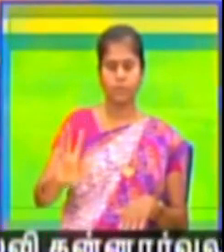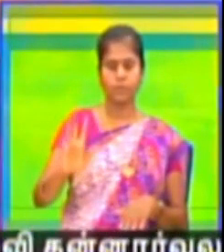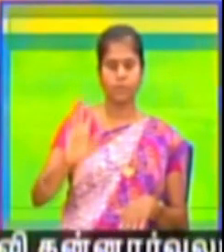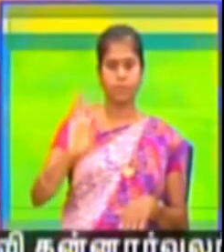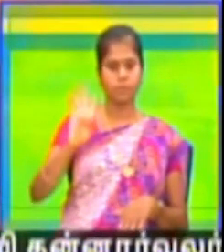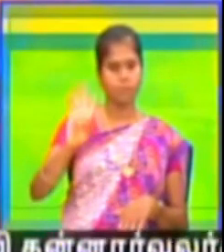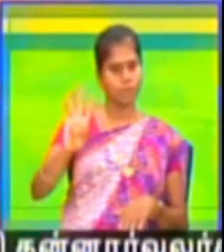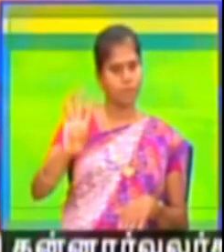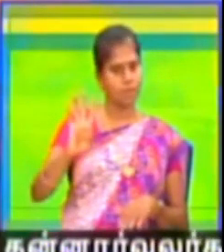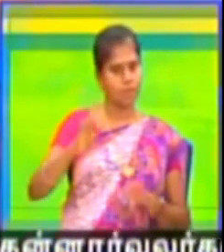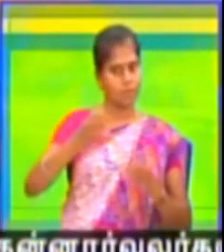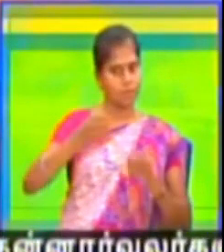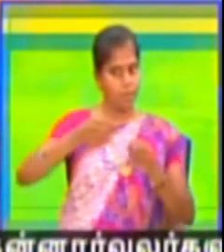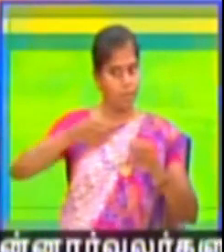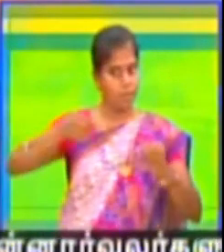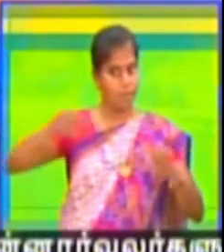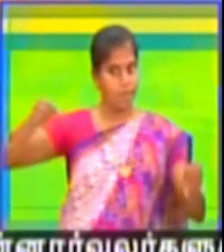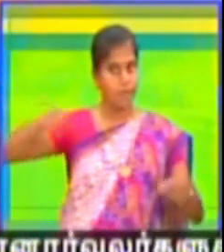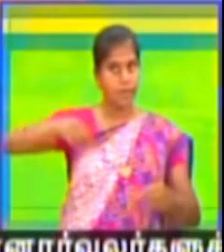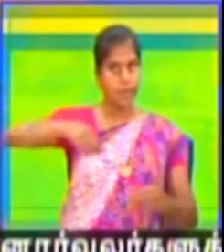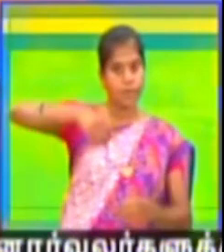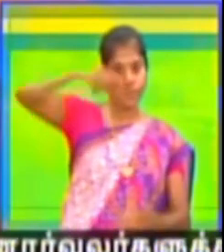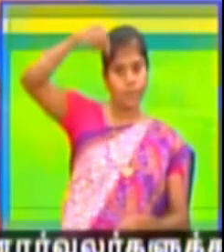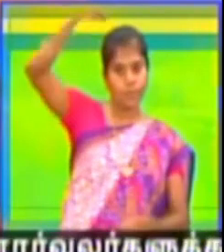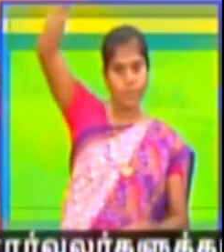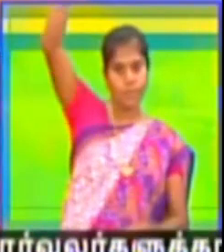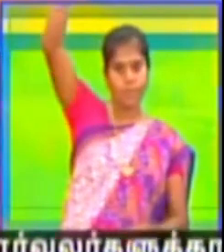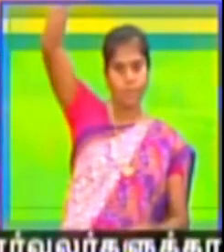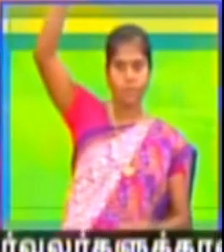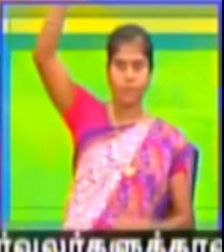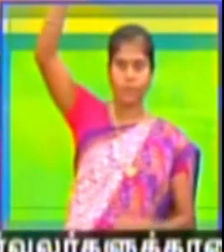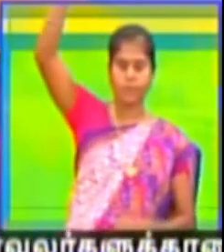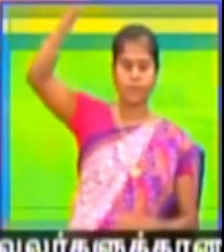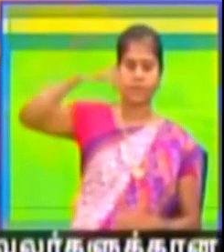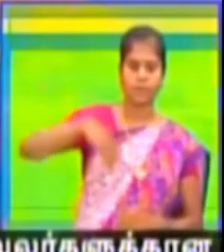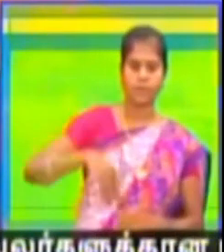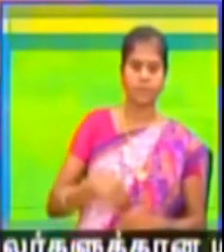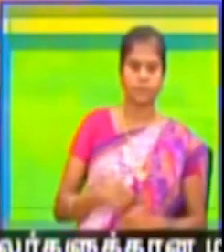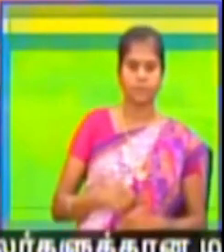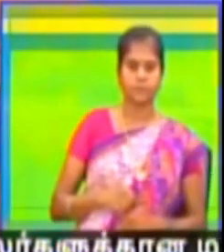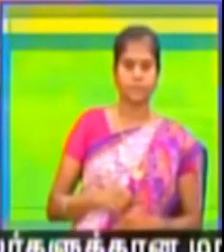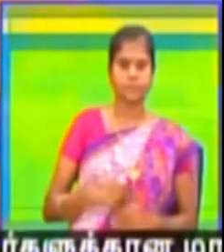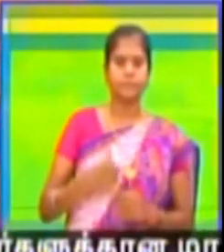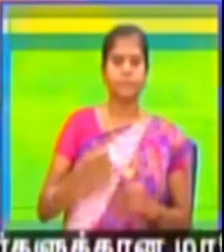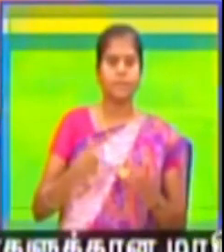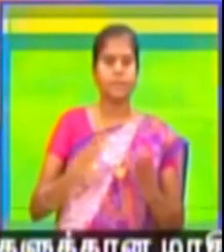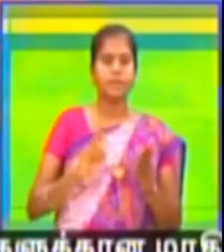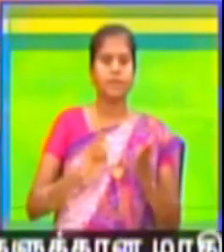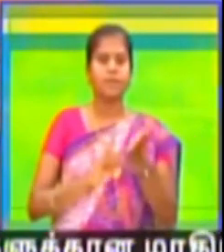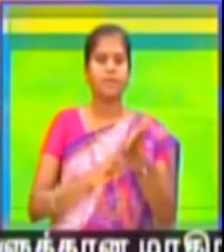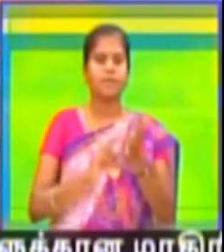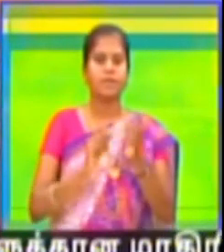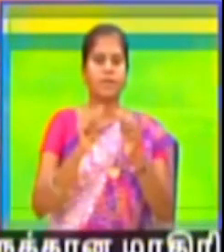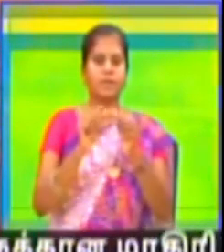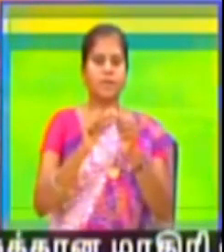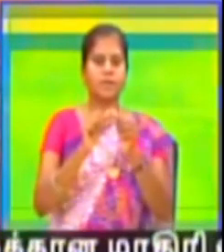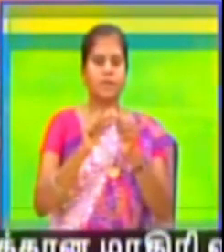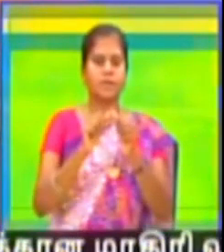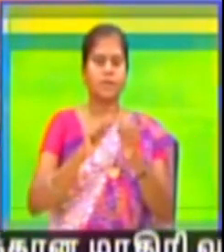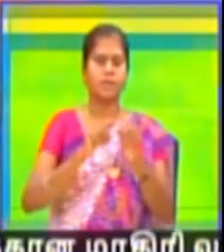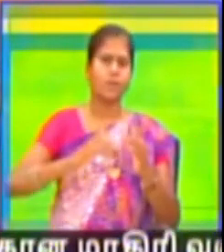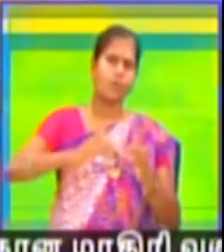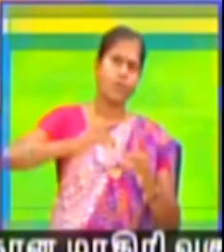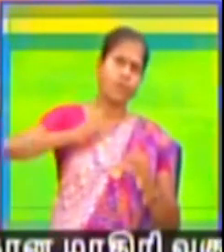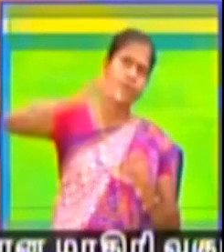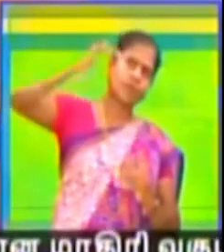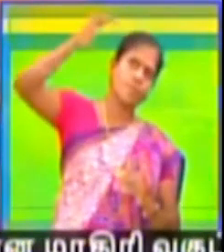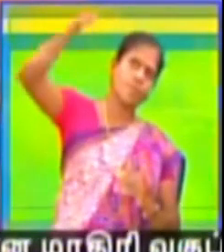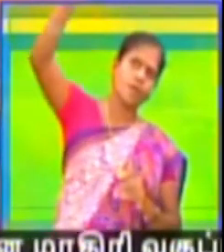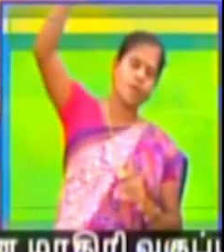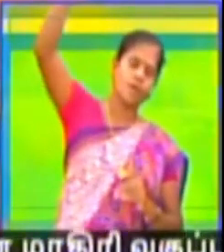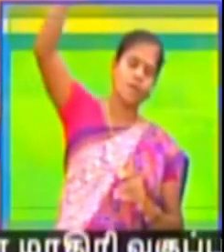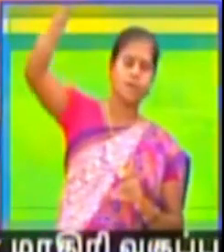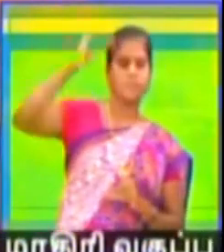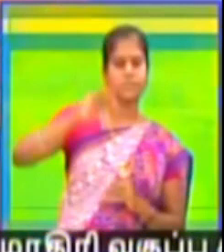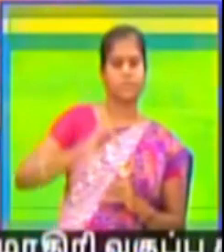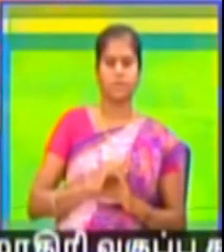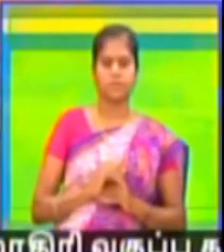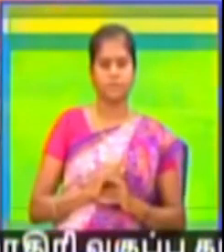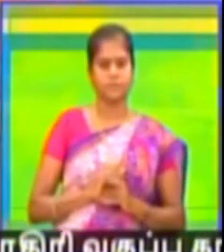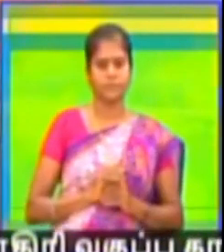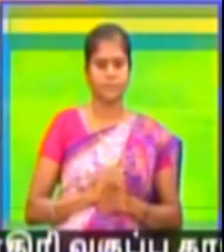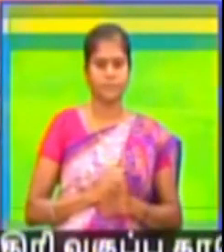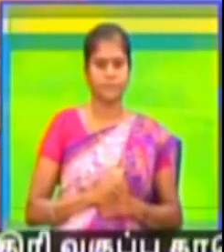6,194 மீட்டர் உயரமுடையதாக இருக்குது. இது வட அமெரிக்காவினுடைய உயரமான பகுதியாக